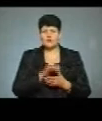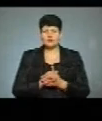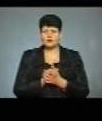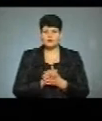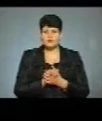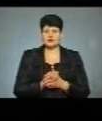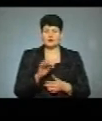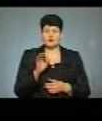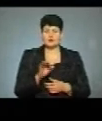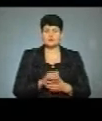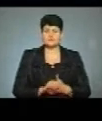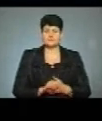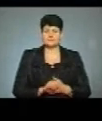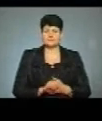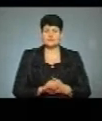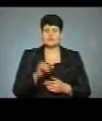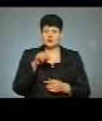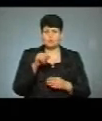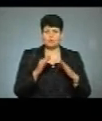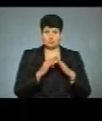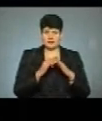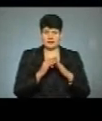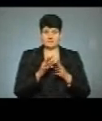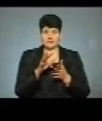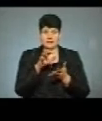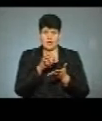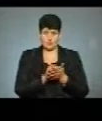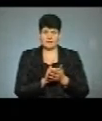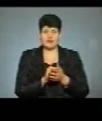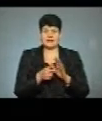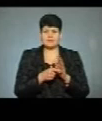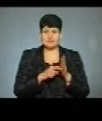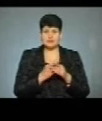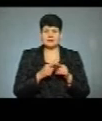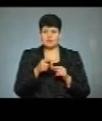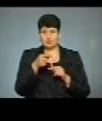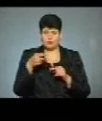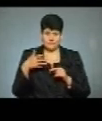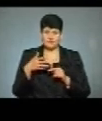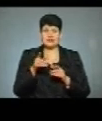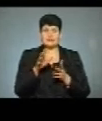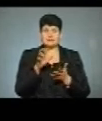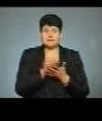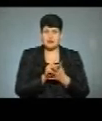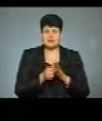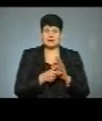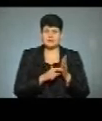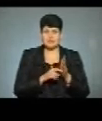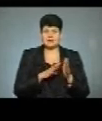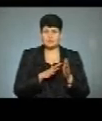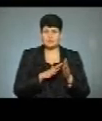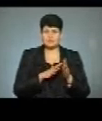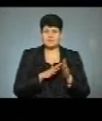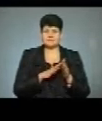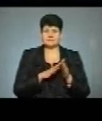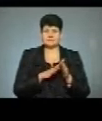Шевченка Ольга Збожна. В цьому будинку вони винаймали кімнату. Цей будинок був одноповерховий. Вони винаймали кімнату, яка була на